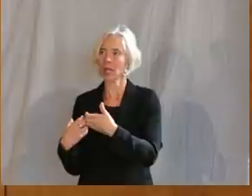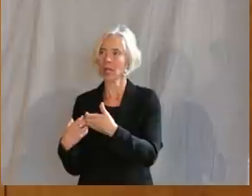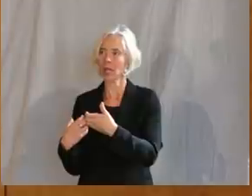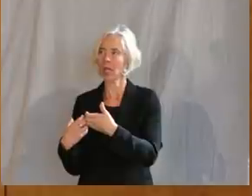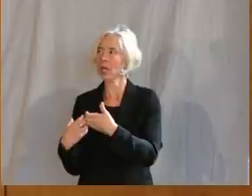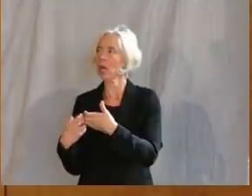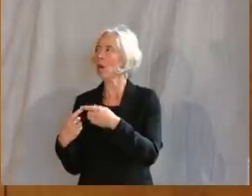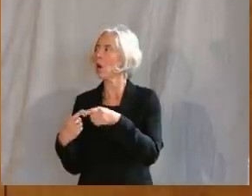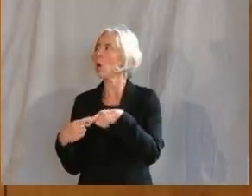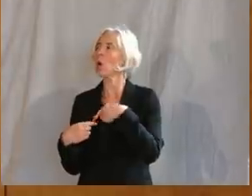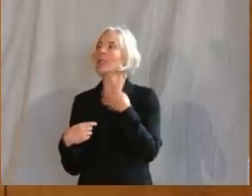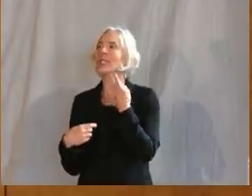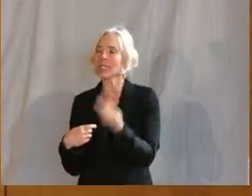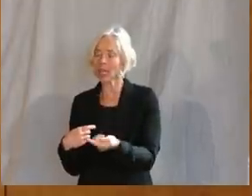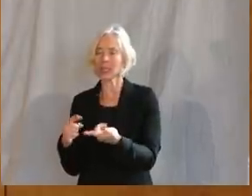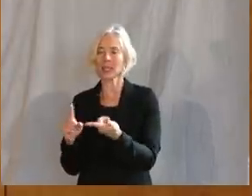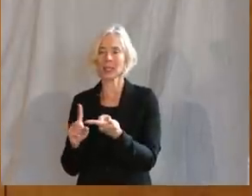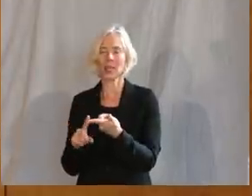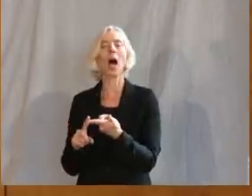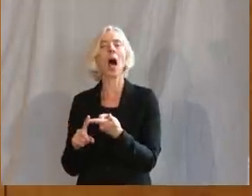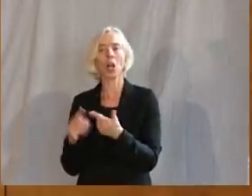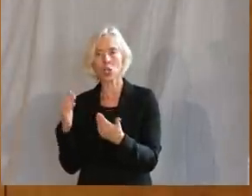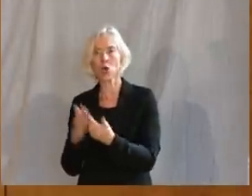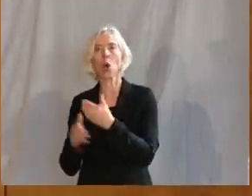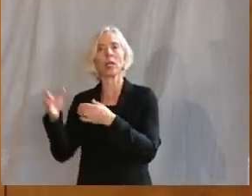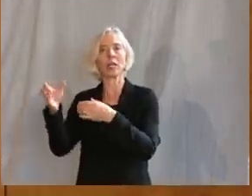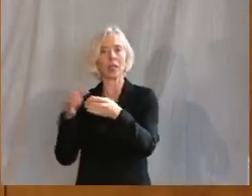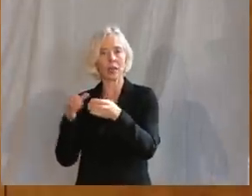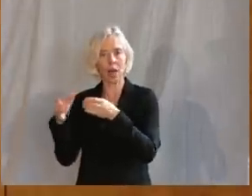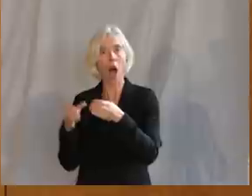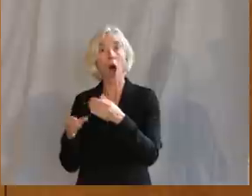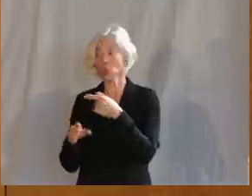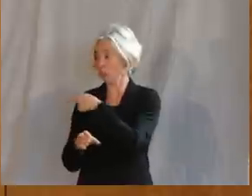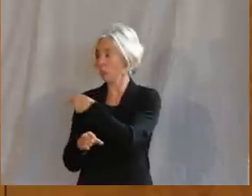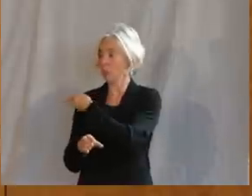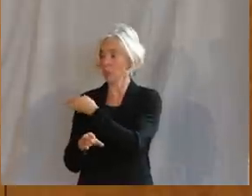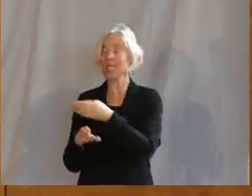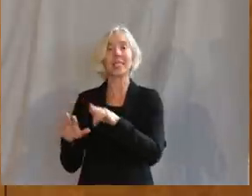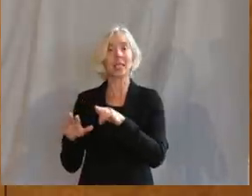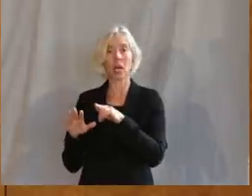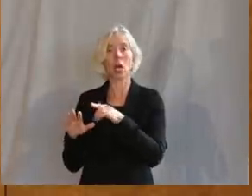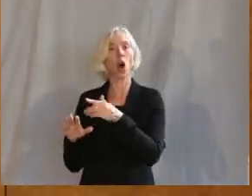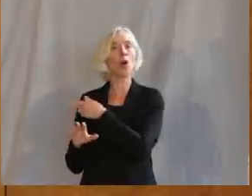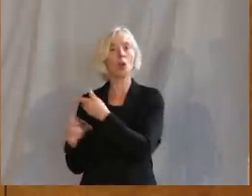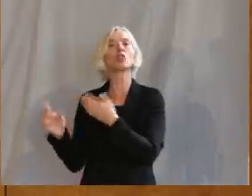diesen Neueinstellungen? Wir haben schon welche, die inzwischen schon für uns arbeiten und andere fangen dann demnächst an.